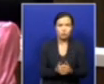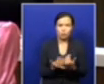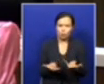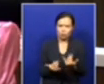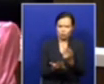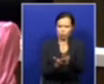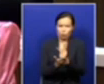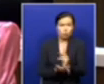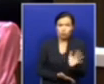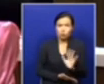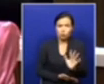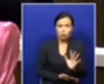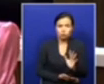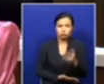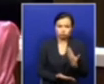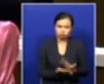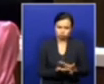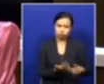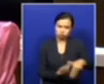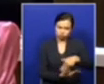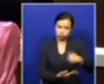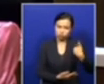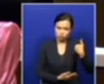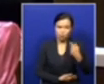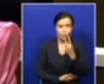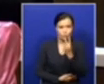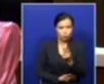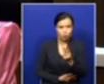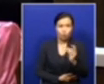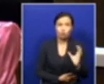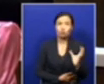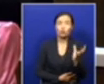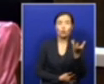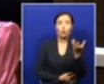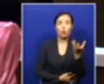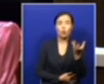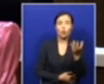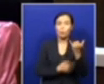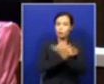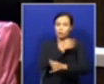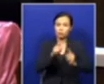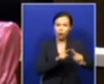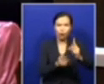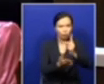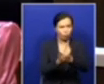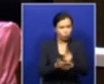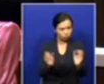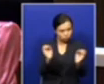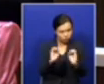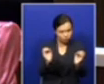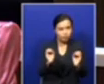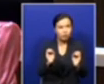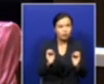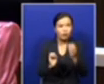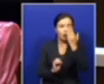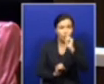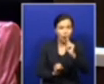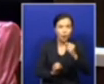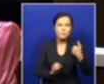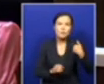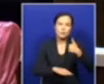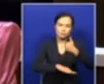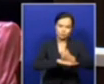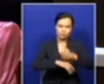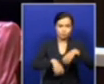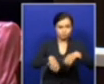กู้เลยท่านประธานครับท่านไปดูสิครับทั่วโลกหลายประเทศไม่ได้กู้เงินเลยครับเพราะเขามีผู้บริหารที่